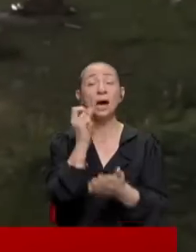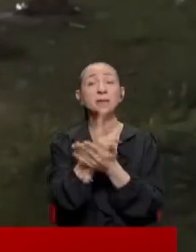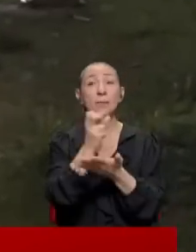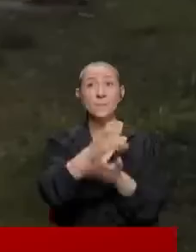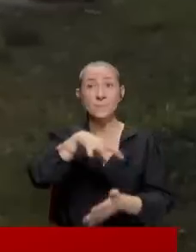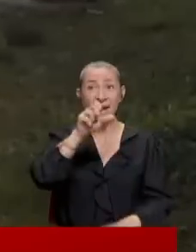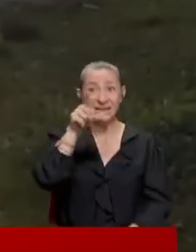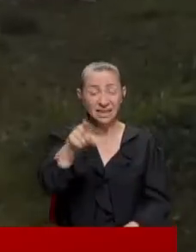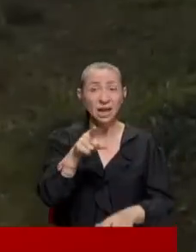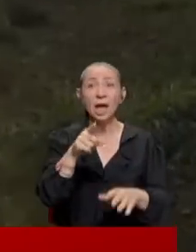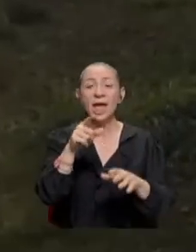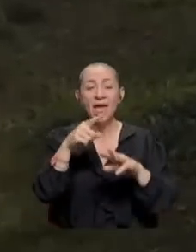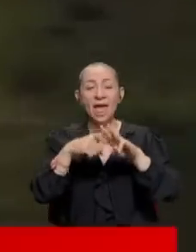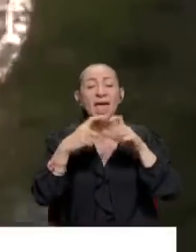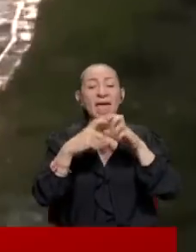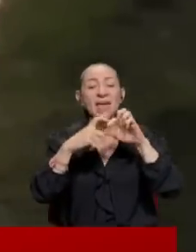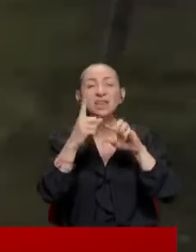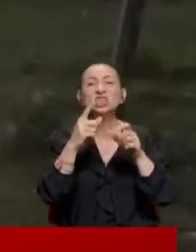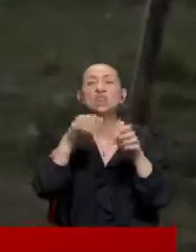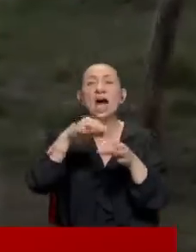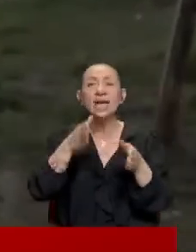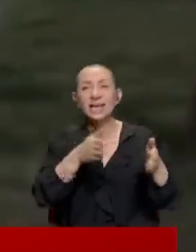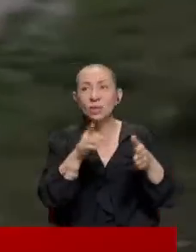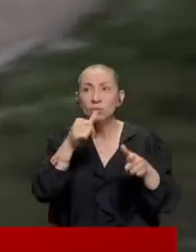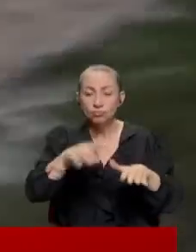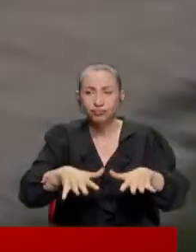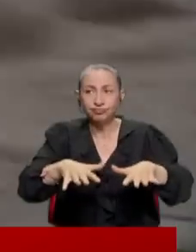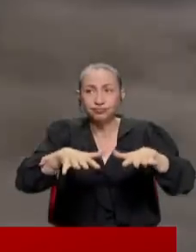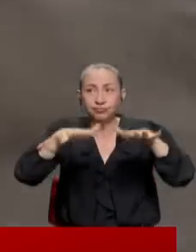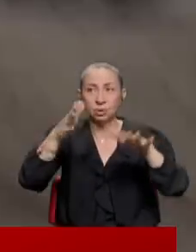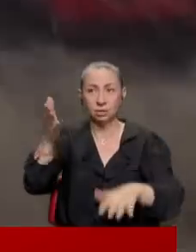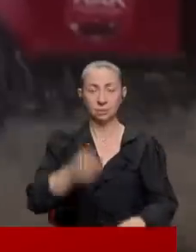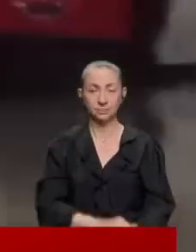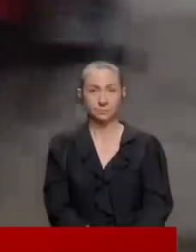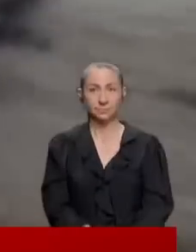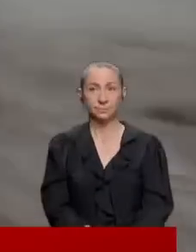Adıyaman'ın merkezinde de Eğriçay'ın taşmasıyla yollar bu hale geldi.